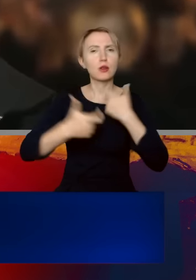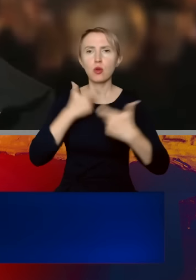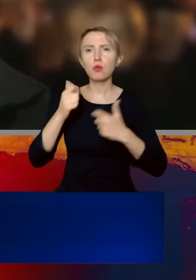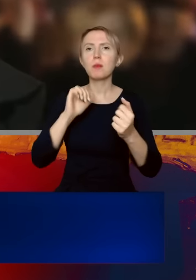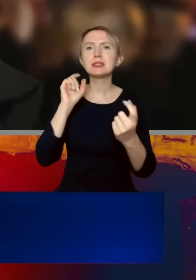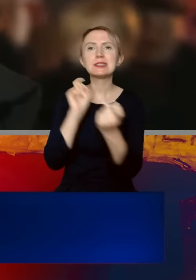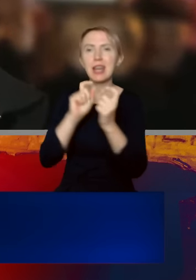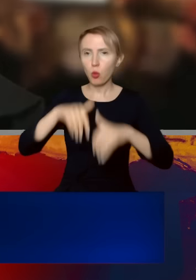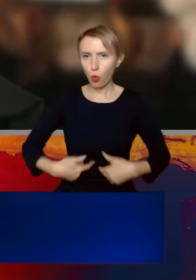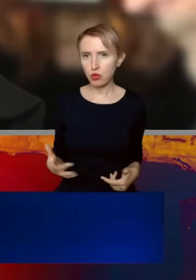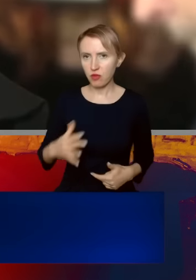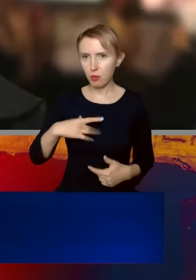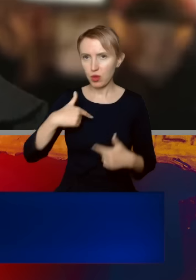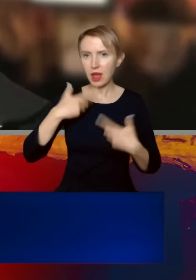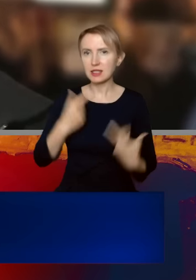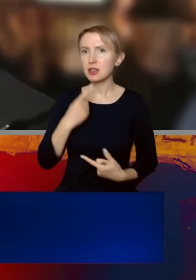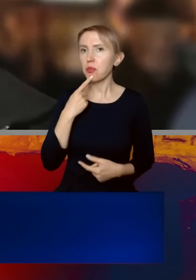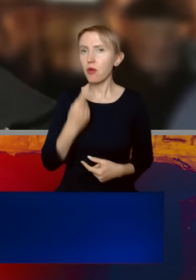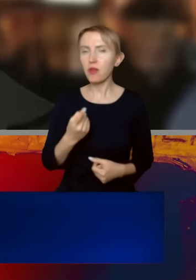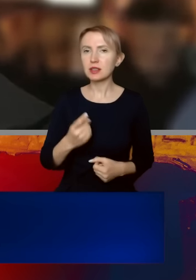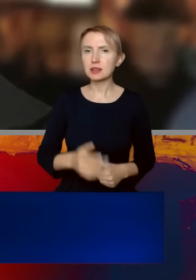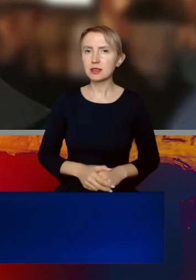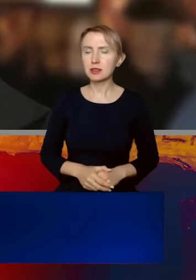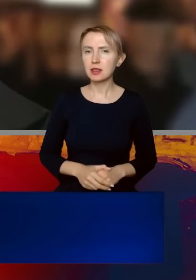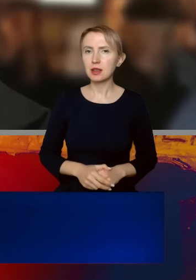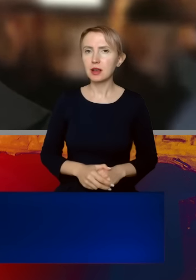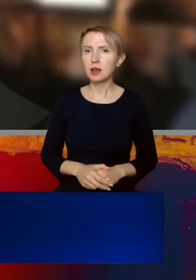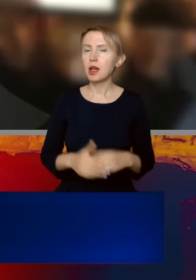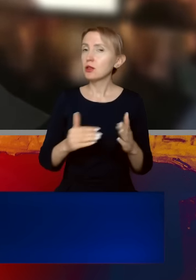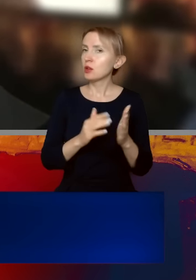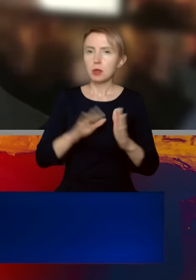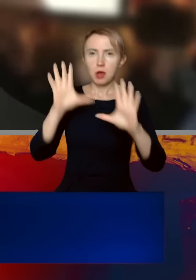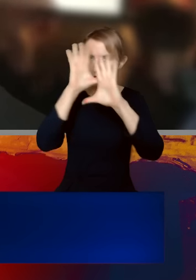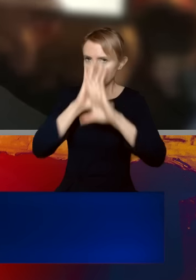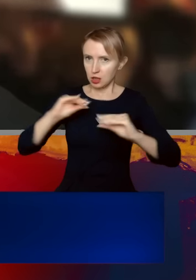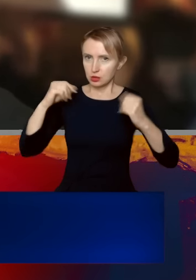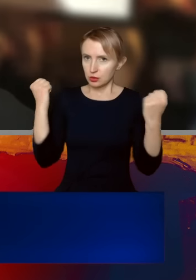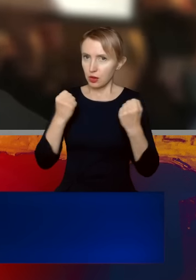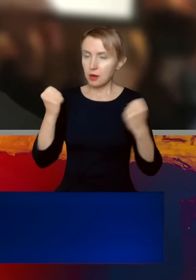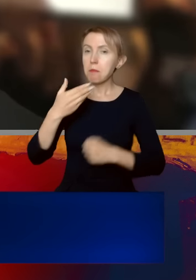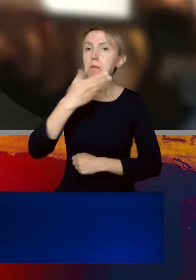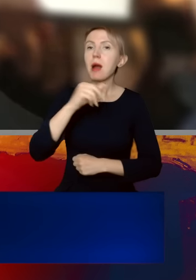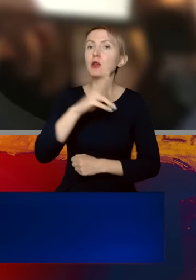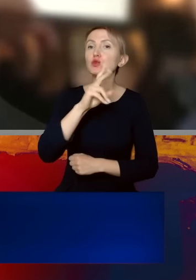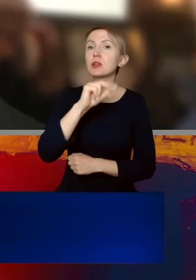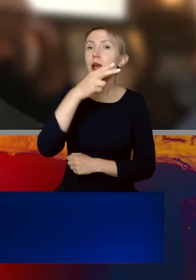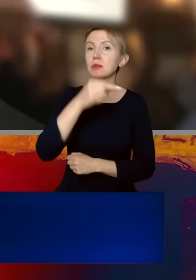i chciałem jasno powiedzieć, że należy się wielki szacunek Mariuszowi Kamińskiemu,